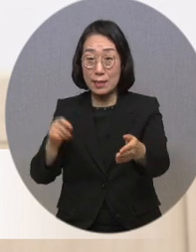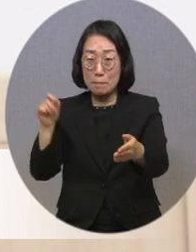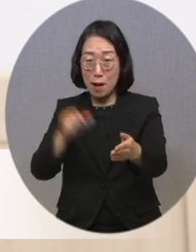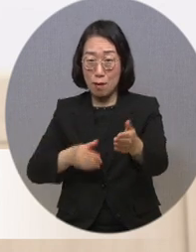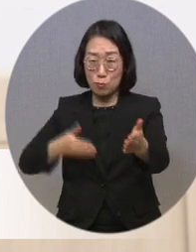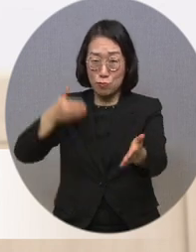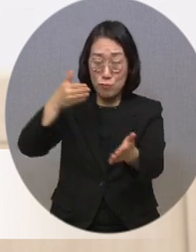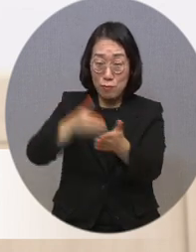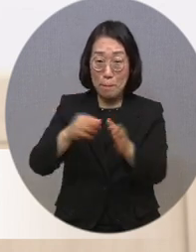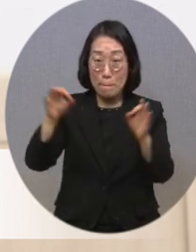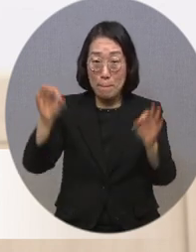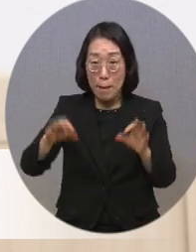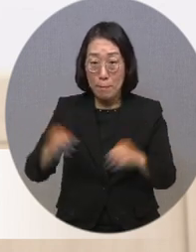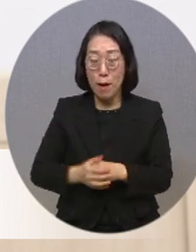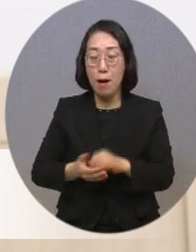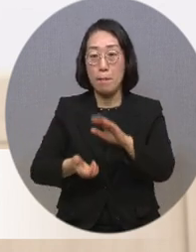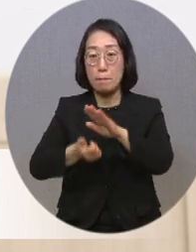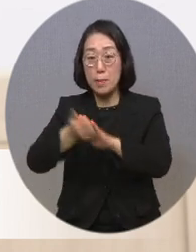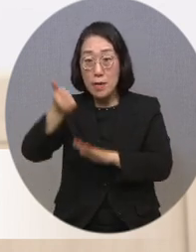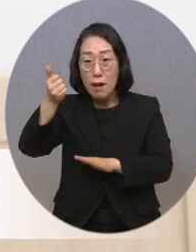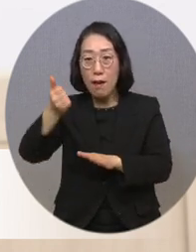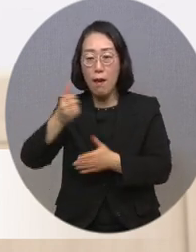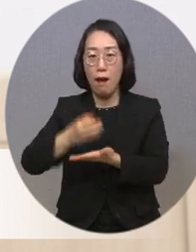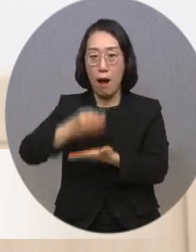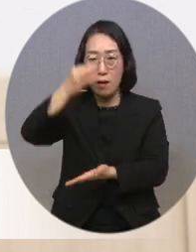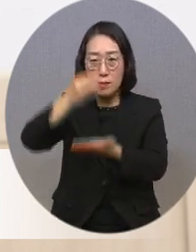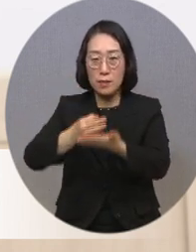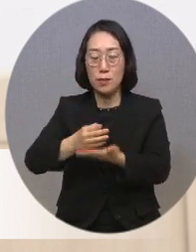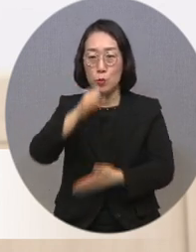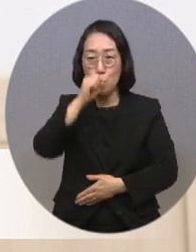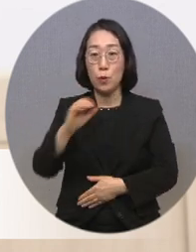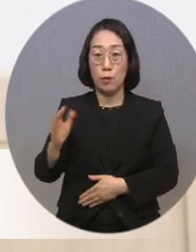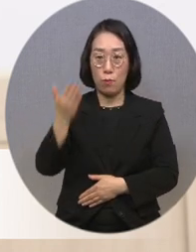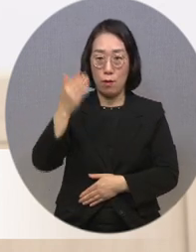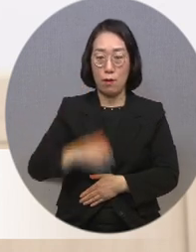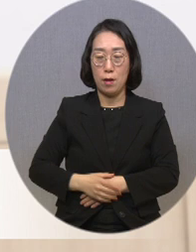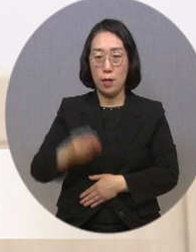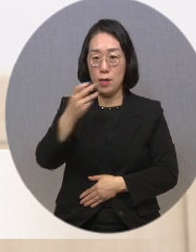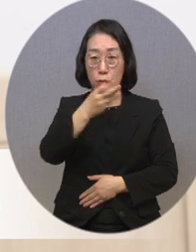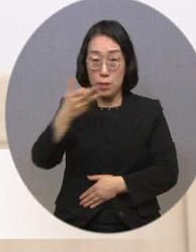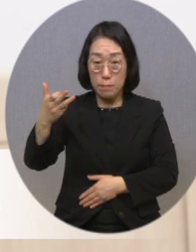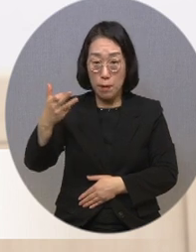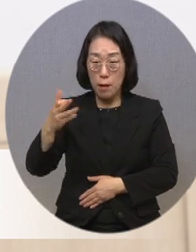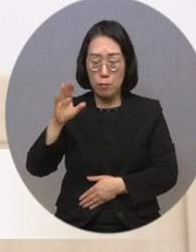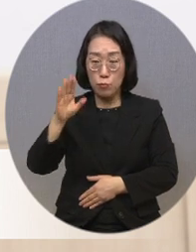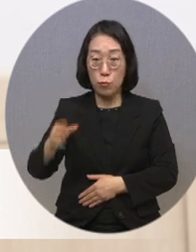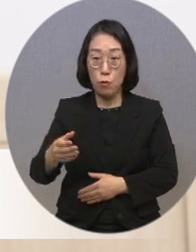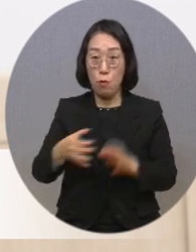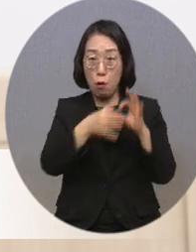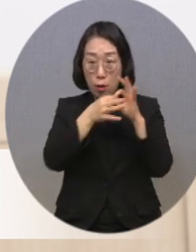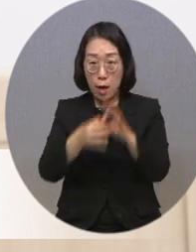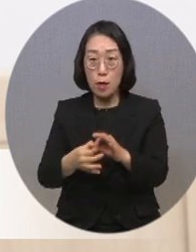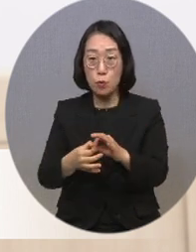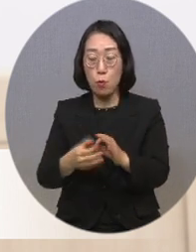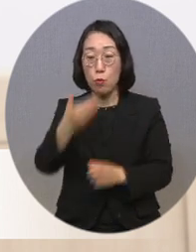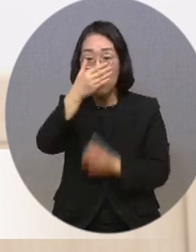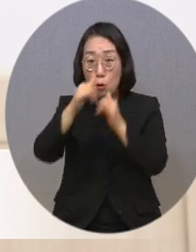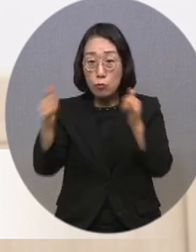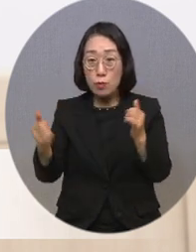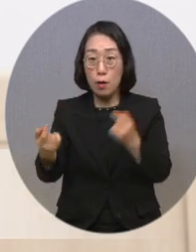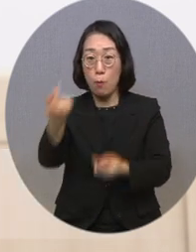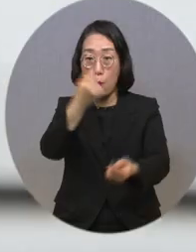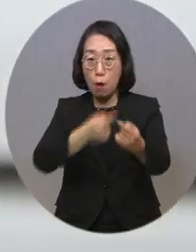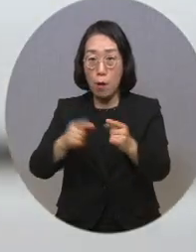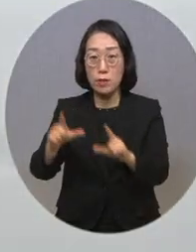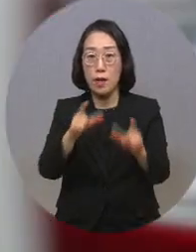확정되면서 미래 가치가 굉장히 높아지고 있는데 2018년 이후에 지금까지 계속 인구가 늘고 있는 유일한 젊은 사람이 늘고